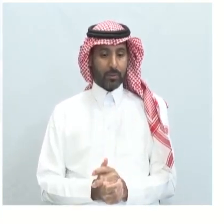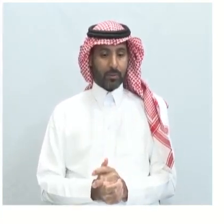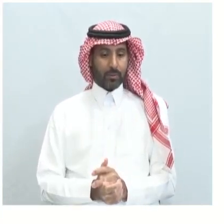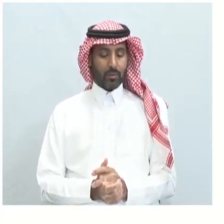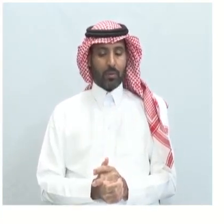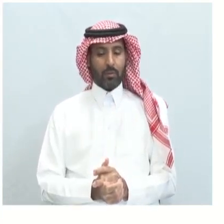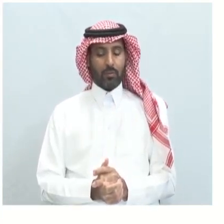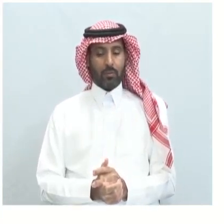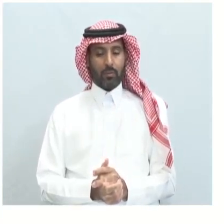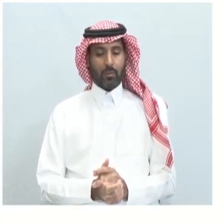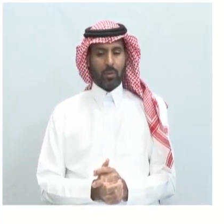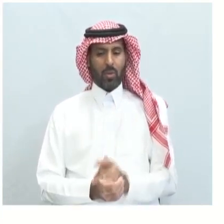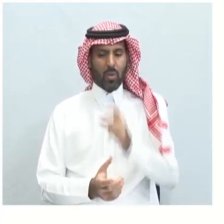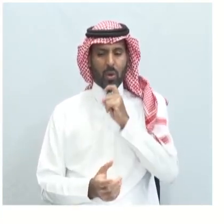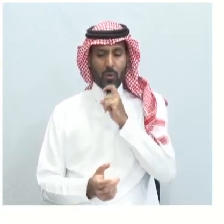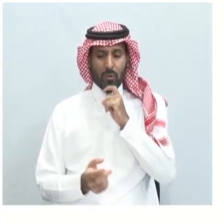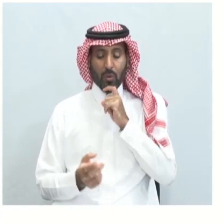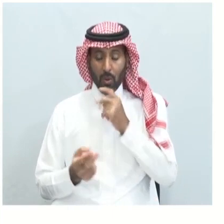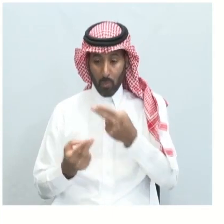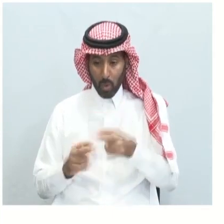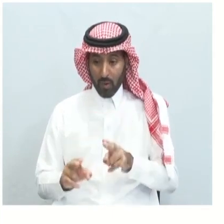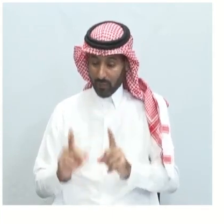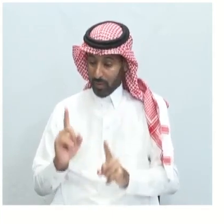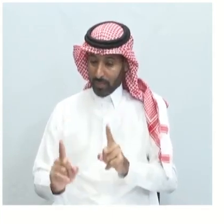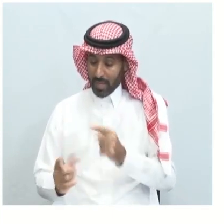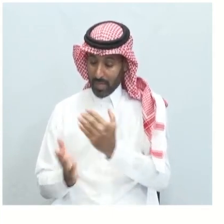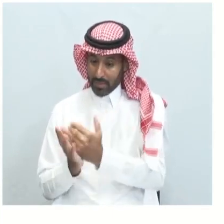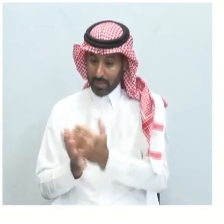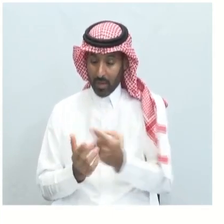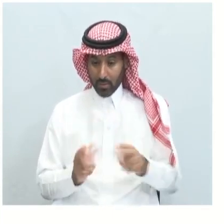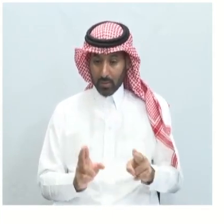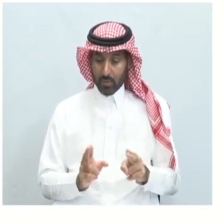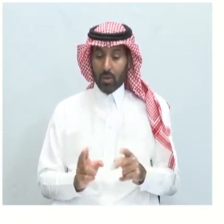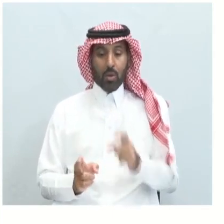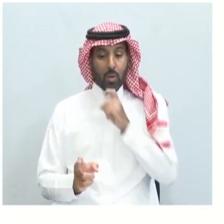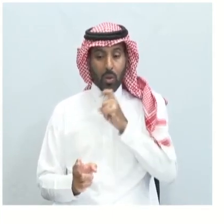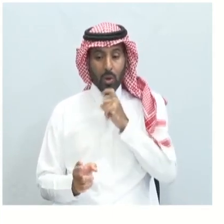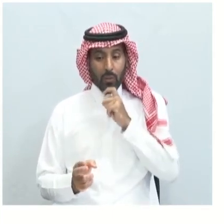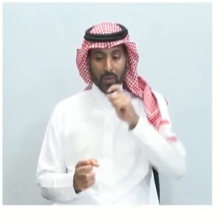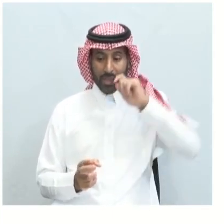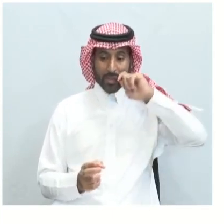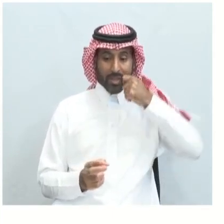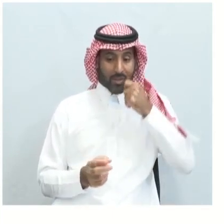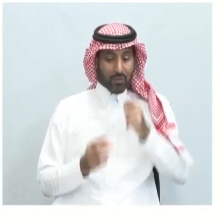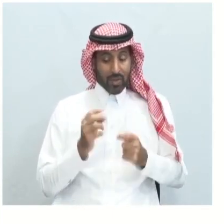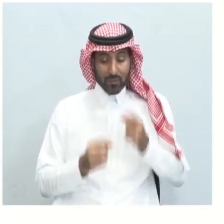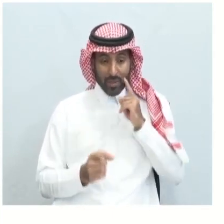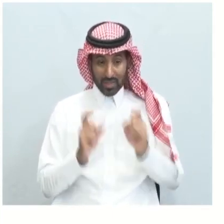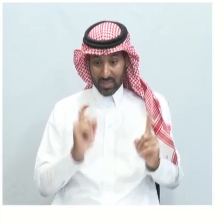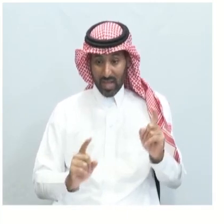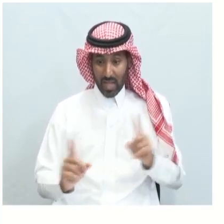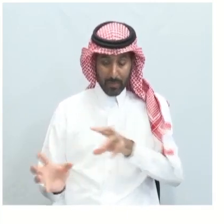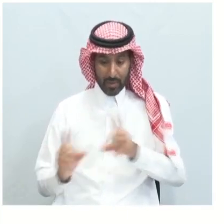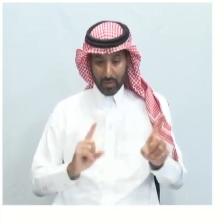وهي ضعف المصادقه والتفويض للاجهزه كذلك ضعف التشفير في الاتصال في الاتصالات بين